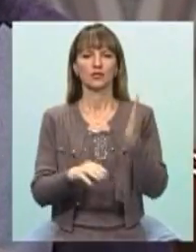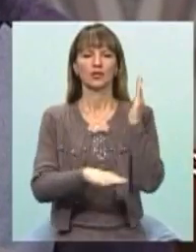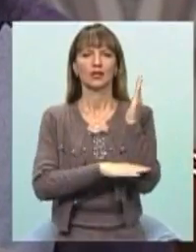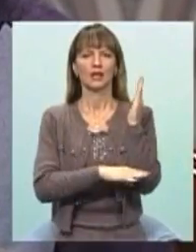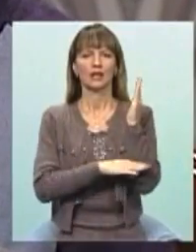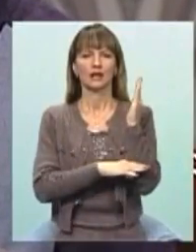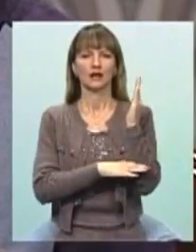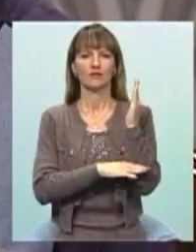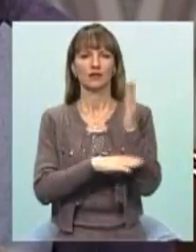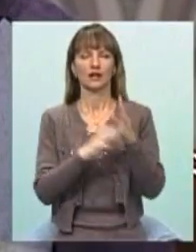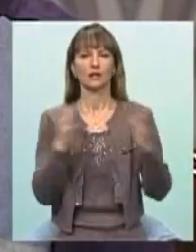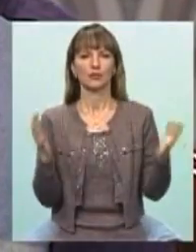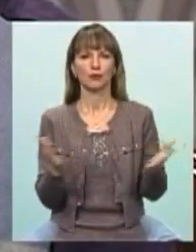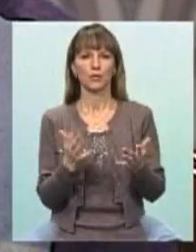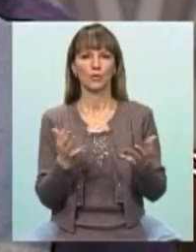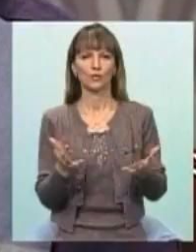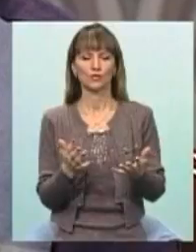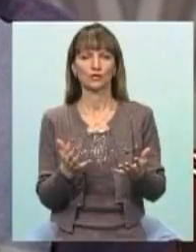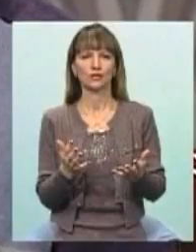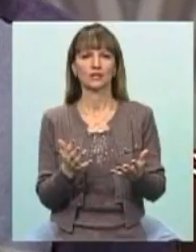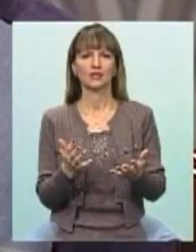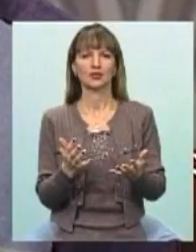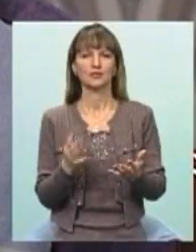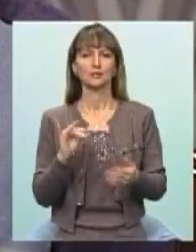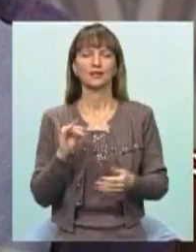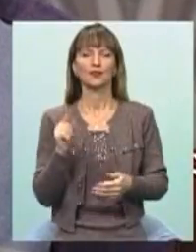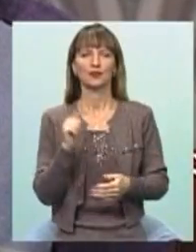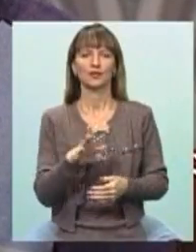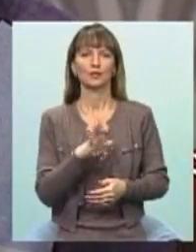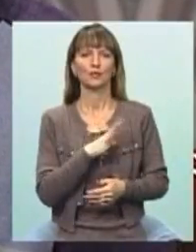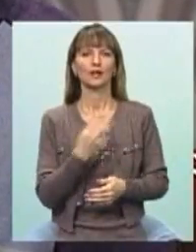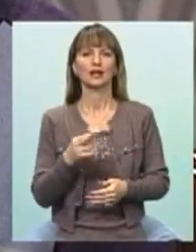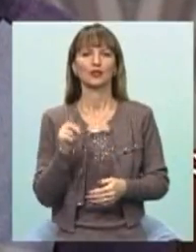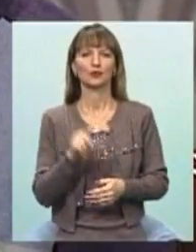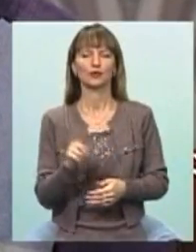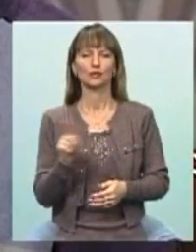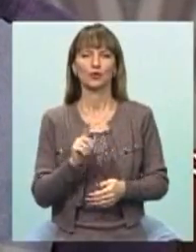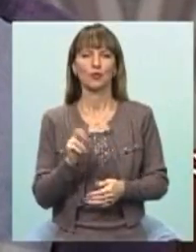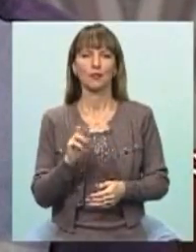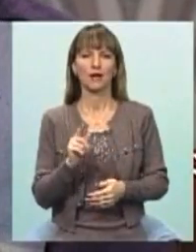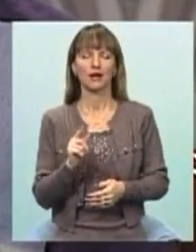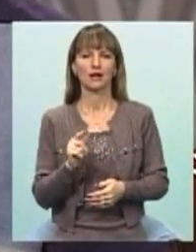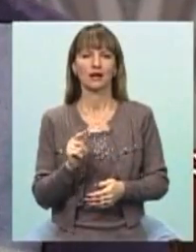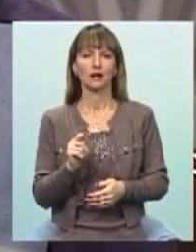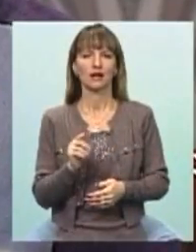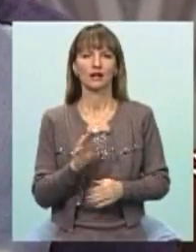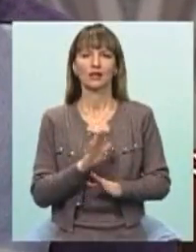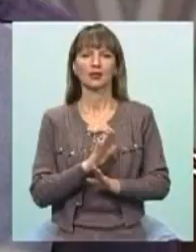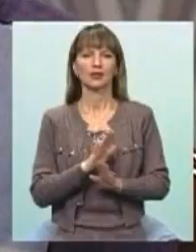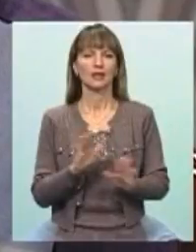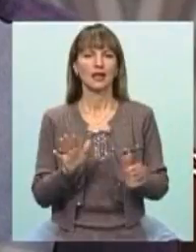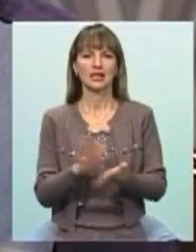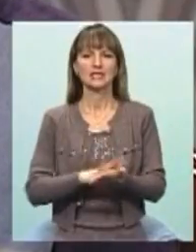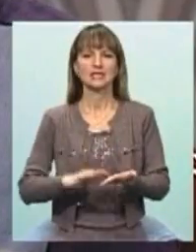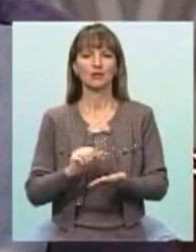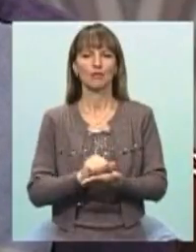дерев'яні подушки, і вони були для того, щоб не іспортити